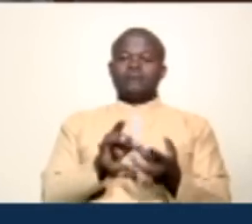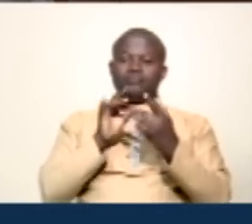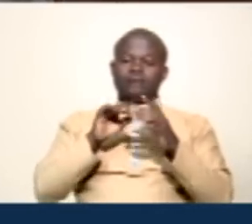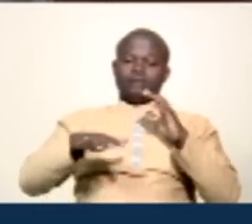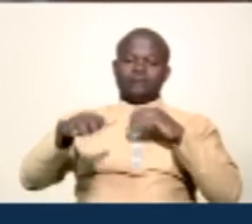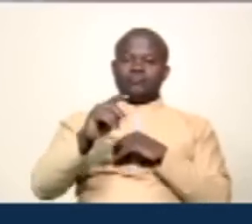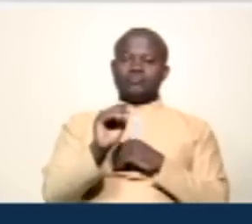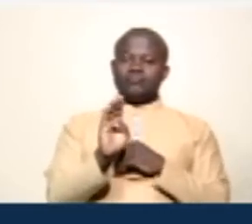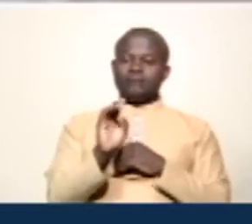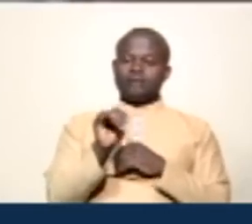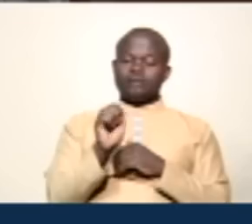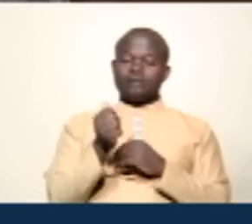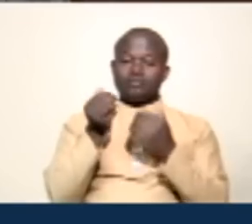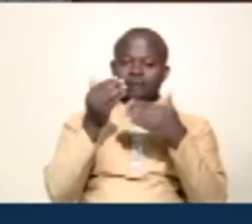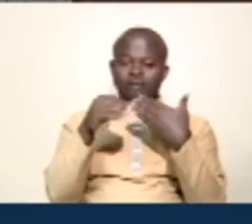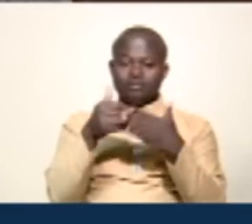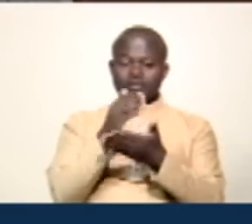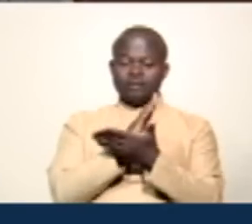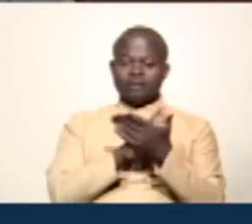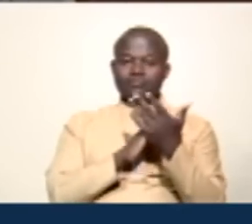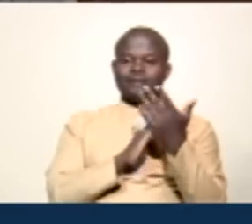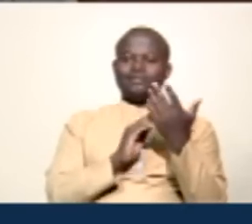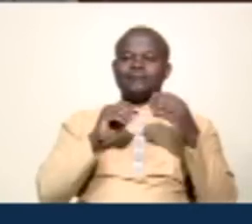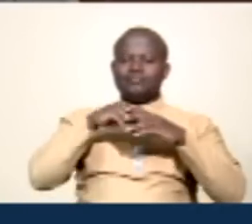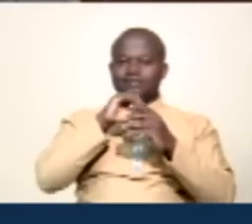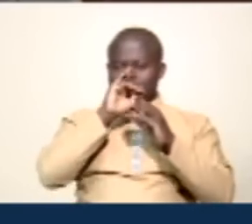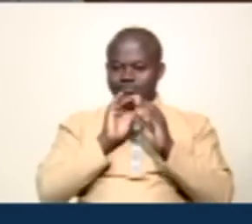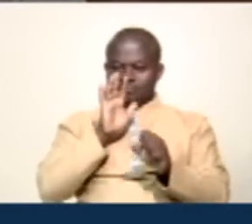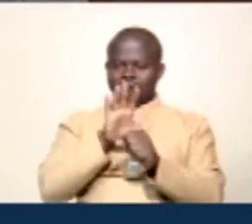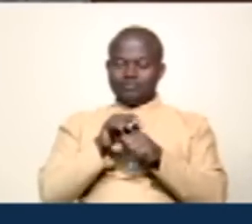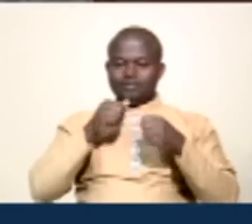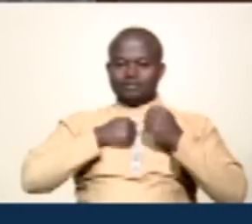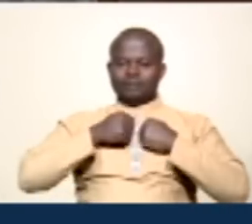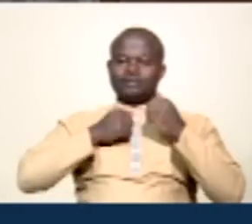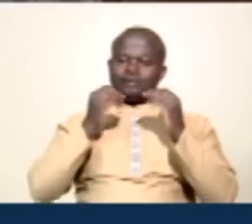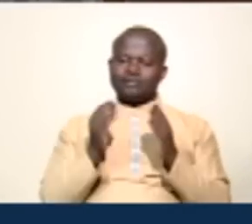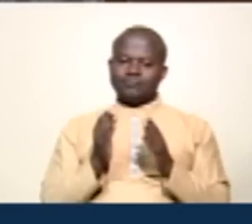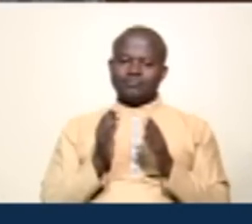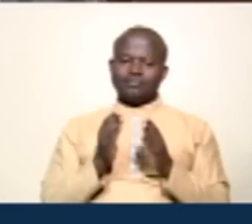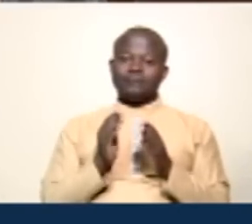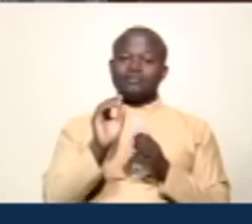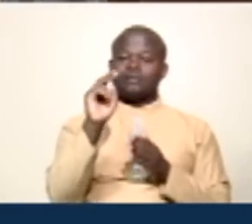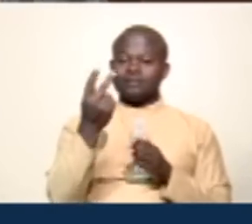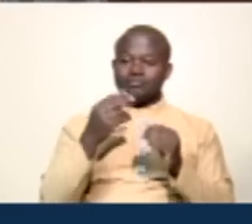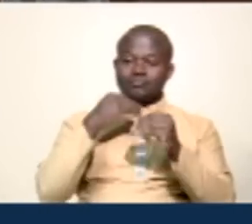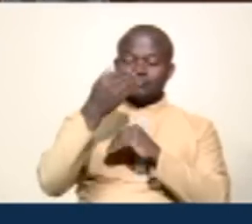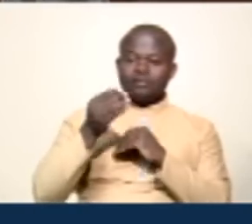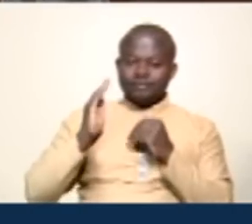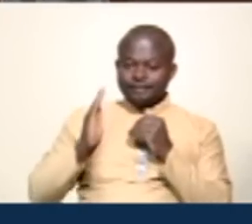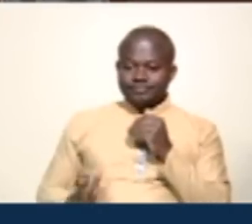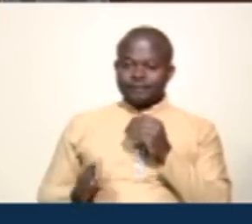Kibuye hafite koko n'ibyo ni imwe muri perefegitura zari zituwe n'Abatutsi benshi mu Rwanda yari iya kabiri nyuma ya